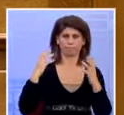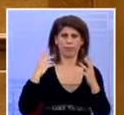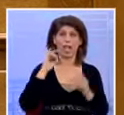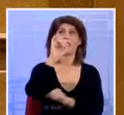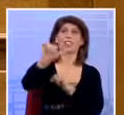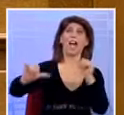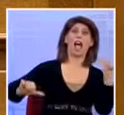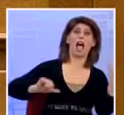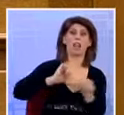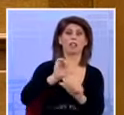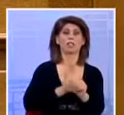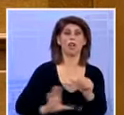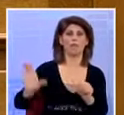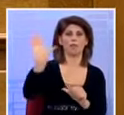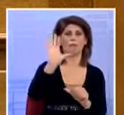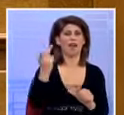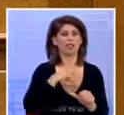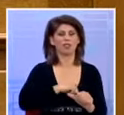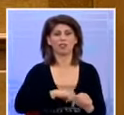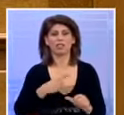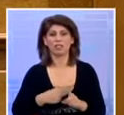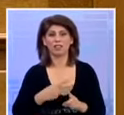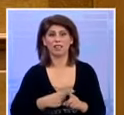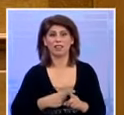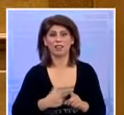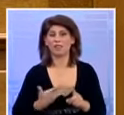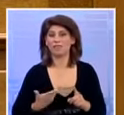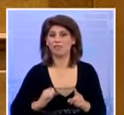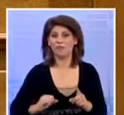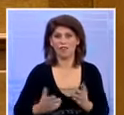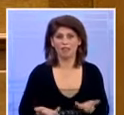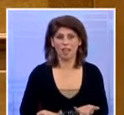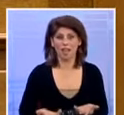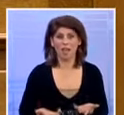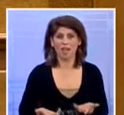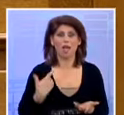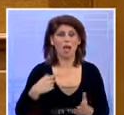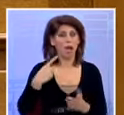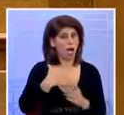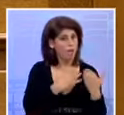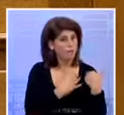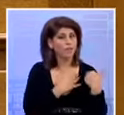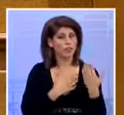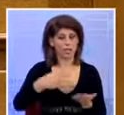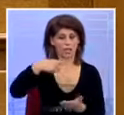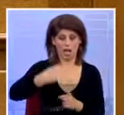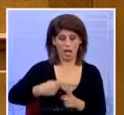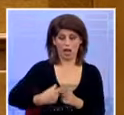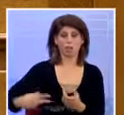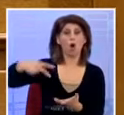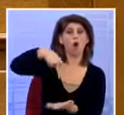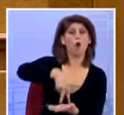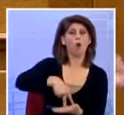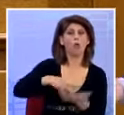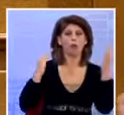ολόκληρη την Ευρώπη. Αλλά το συμφέρον της χώρας θυσιάζεται. Ευθύνη είναι να κρατήσετε την Ελλάδα όρθια. Να τη βγάλετε από την